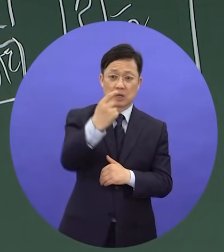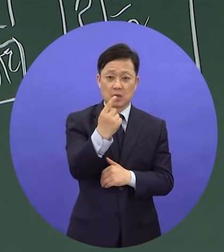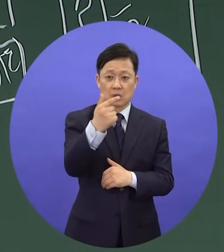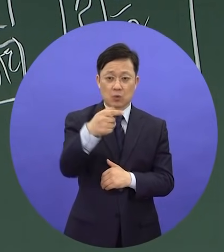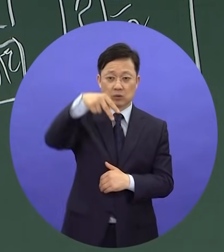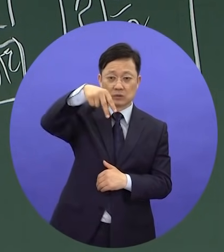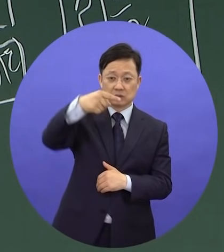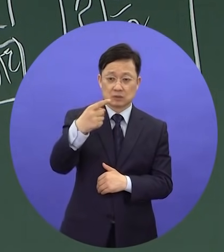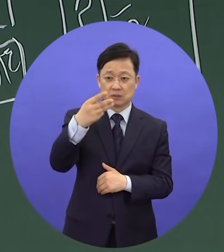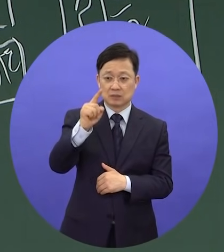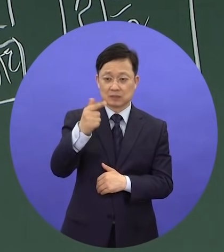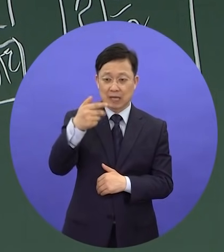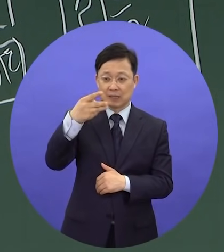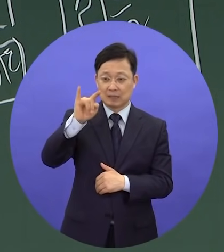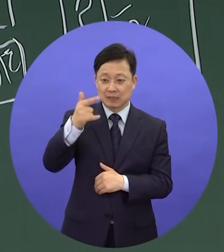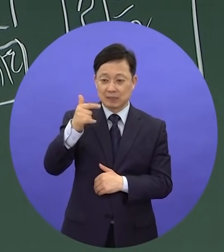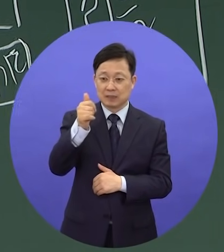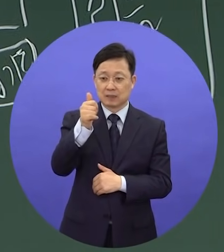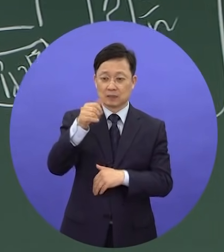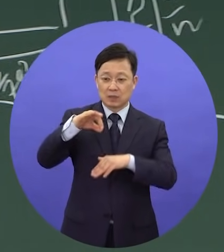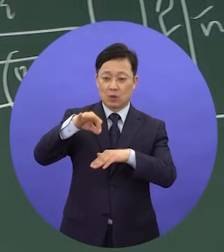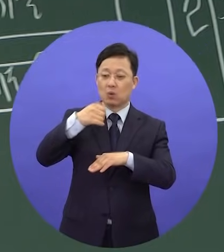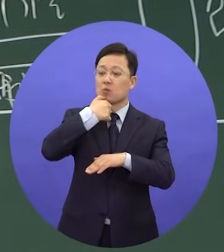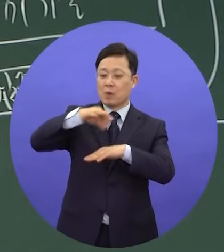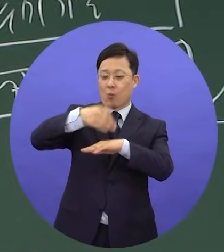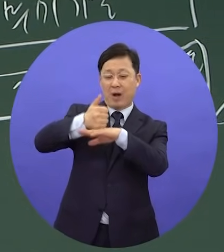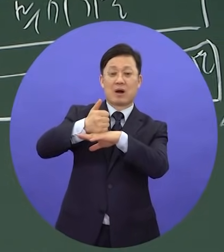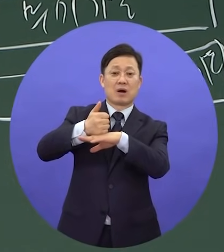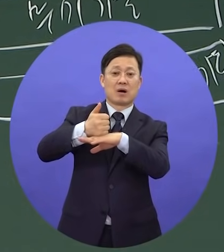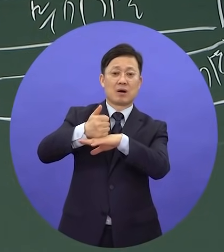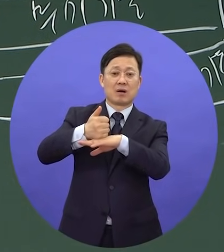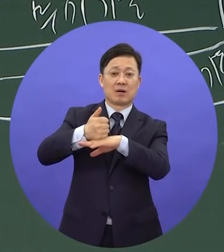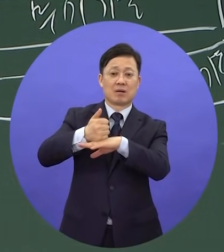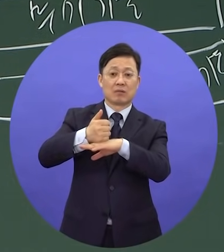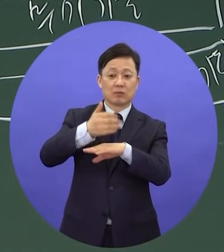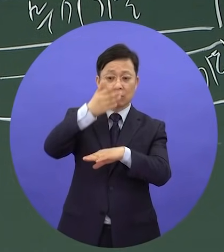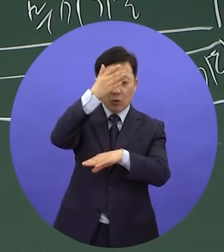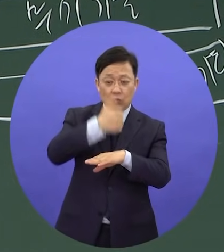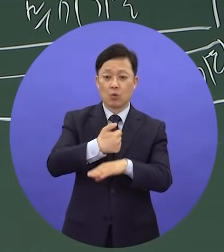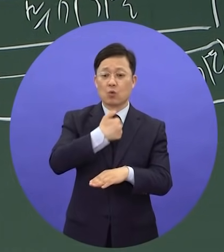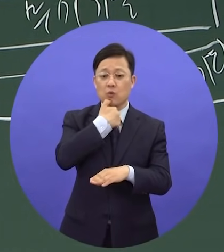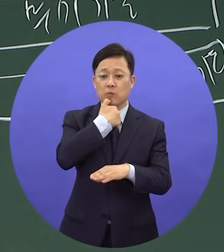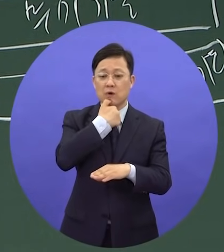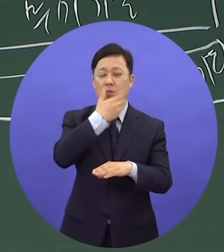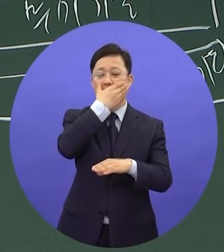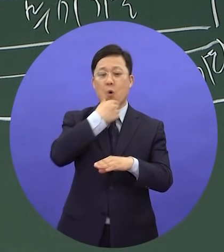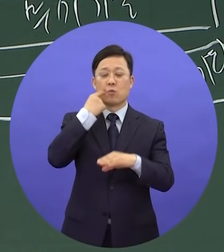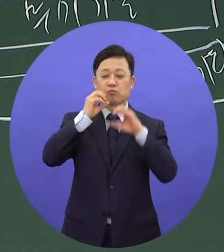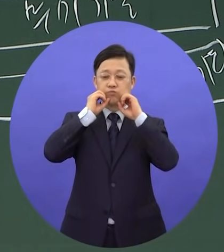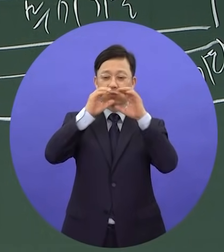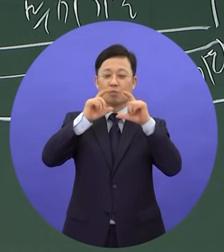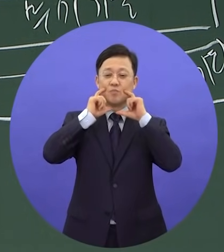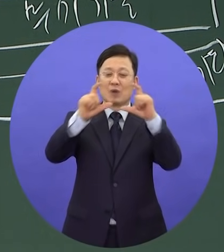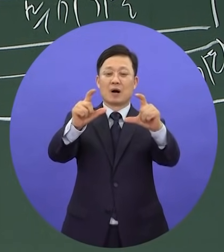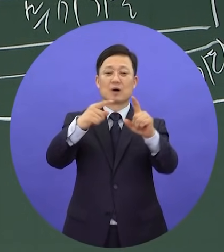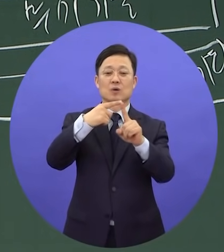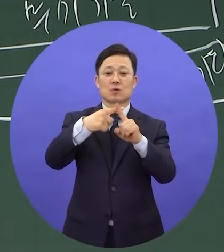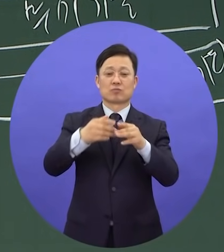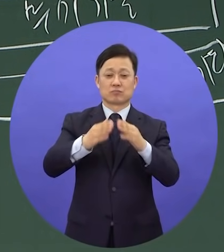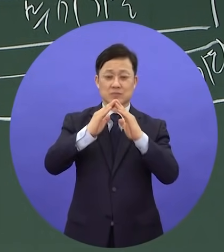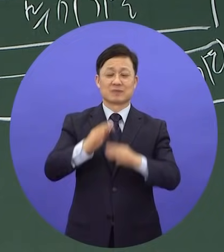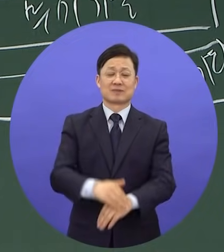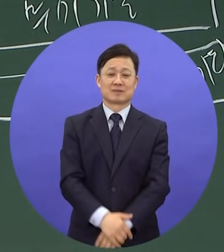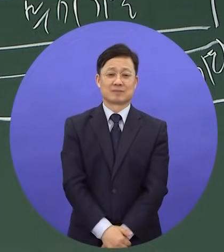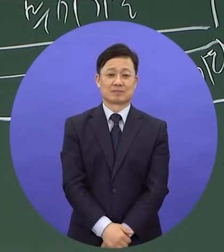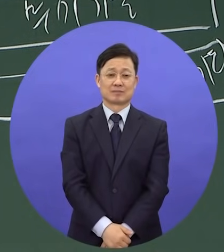national religion. 여러분. 이 속으로 들어오세요. And so enter into this, the introduction. 내 부담 갖지 말고 저는 부담